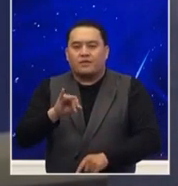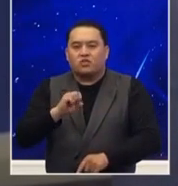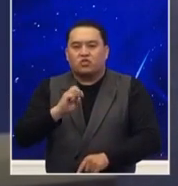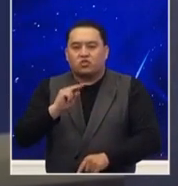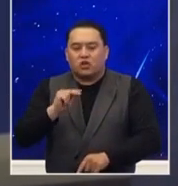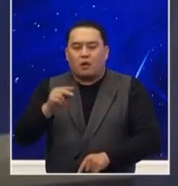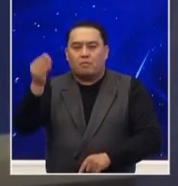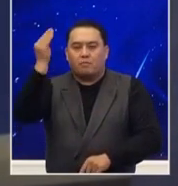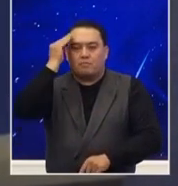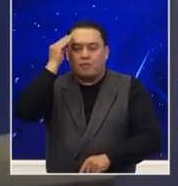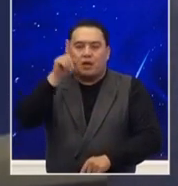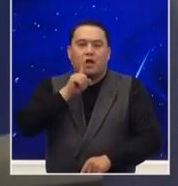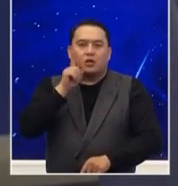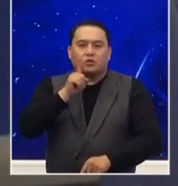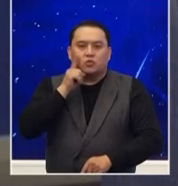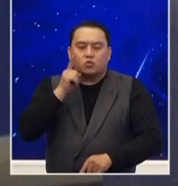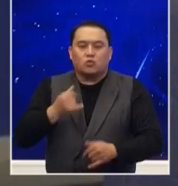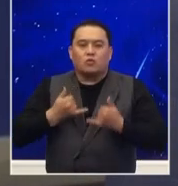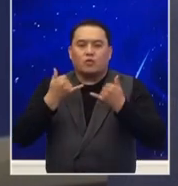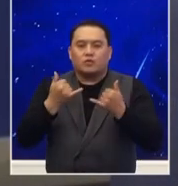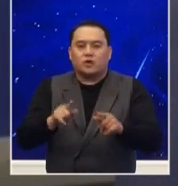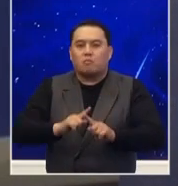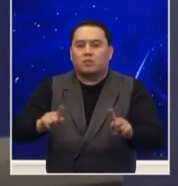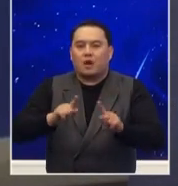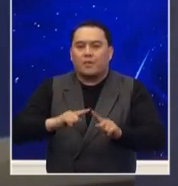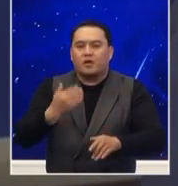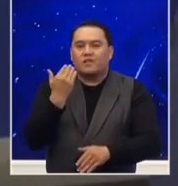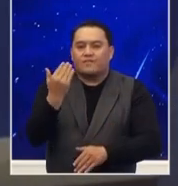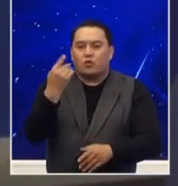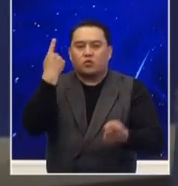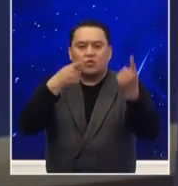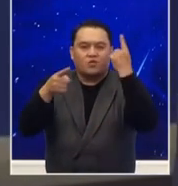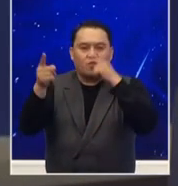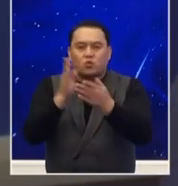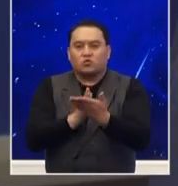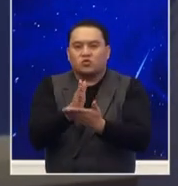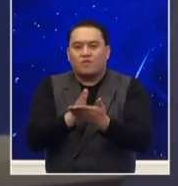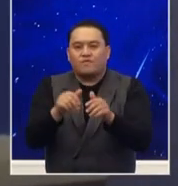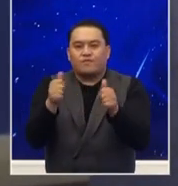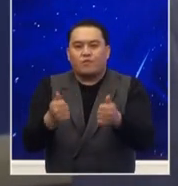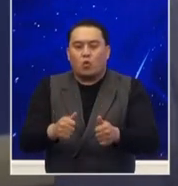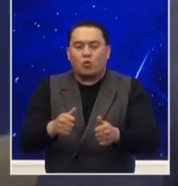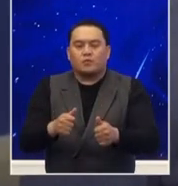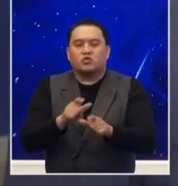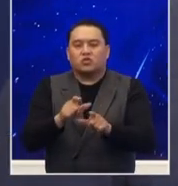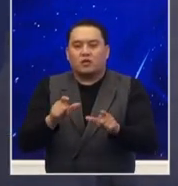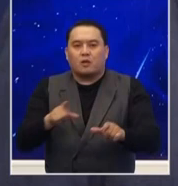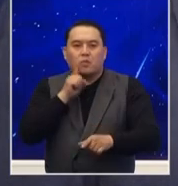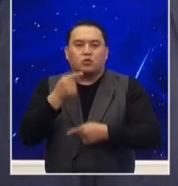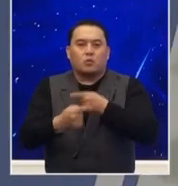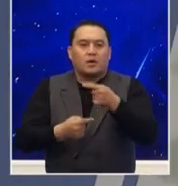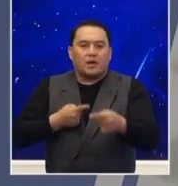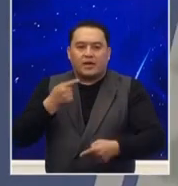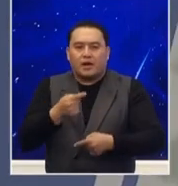сознанию молодого поколения, а также пропаганда его творческих заслуг в формировании гражданской позиции молодого